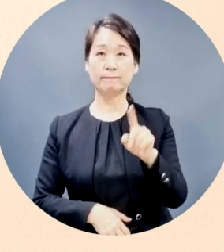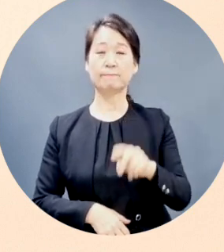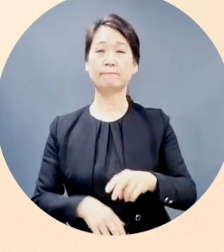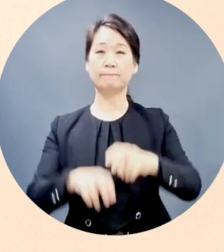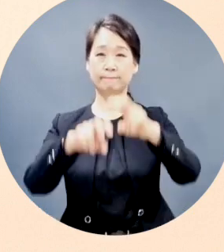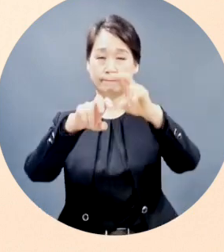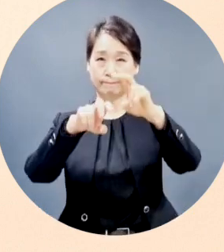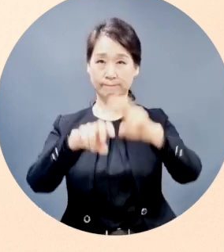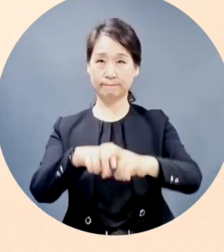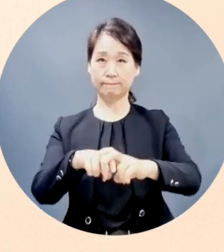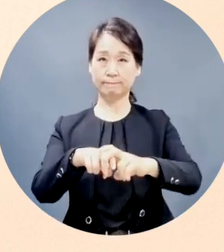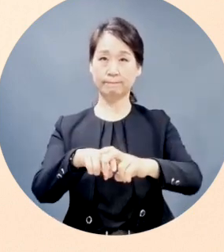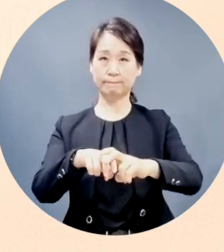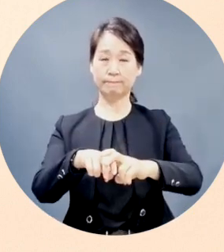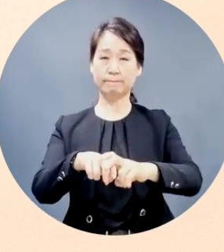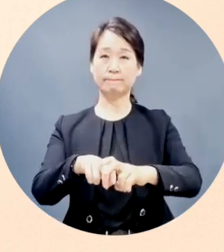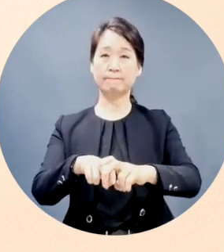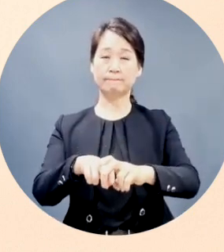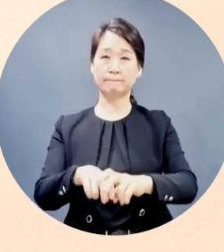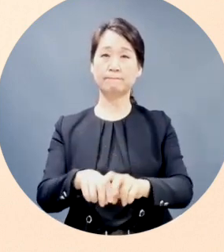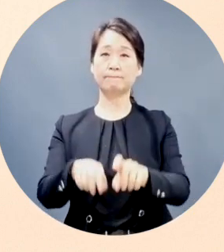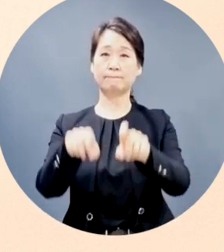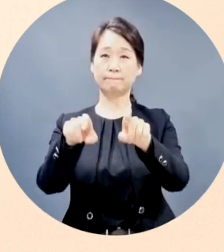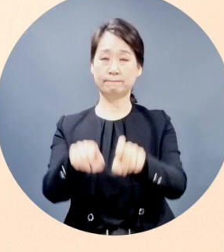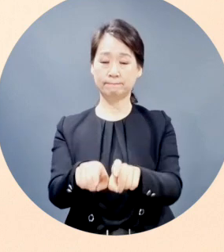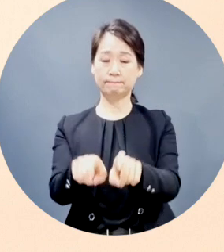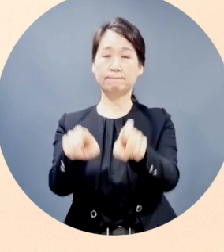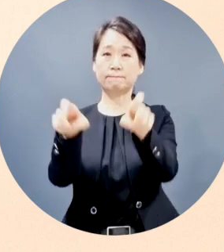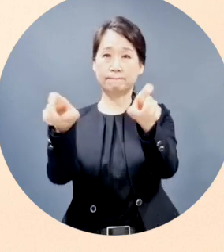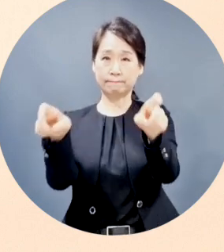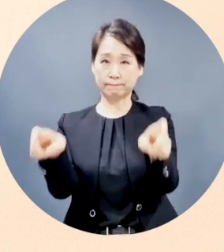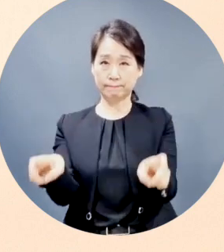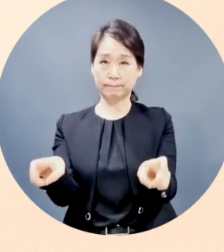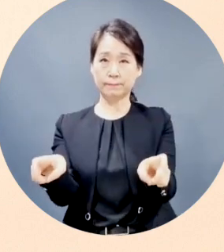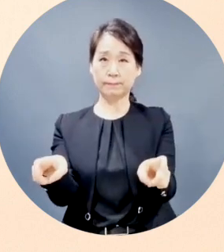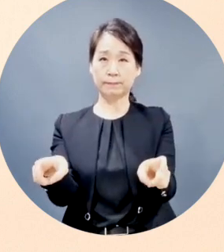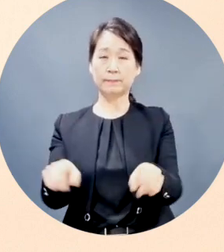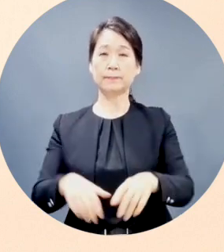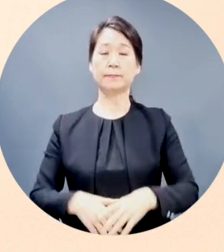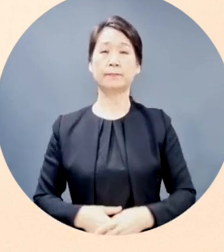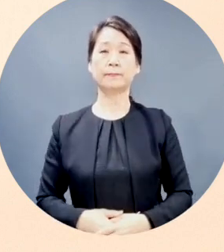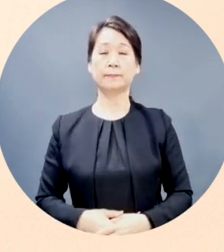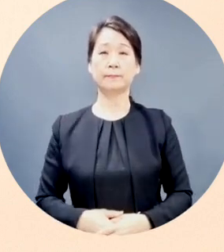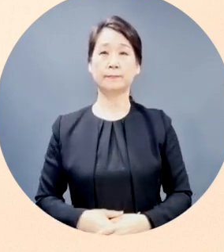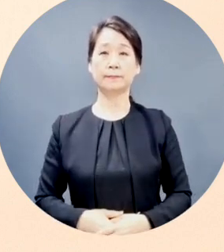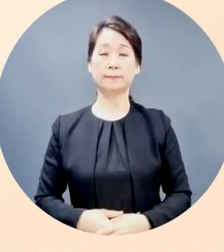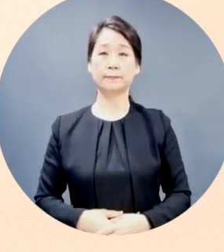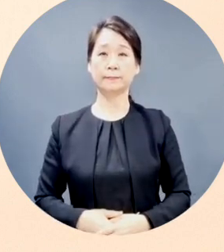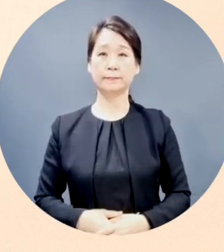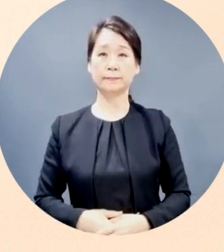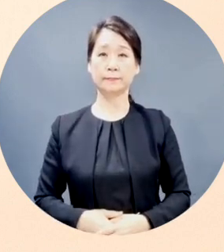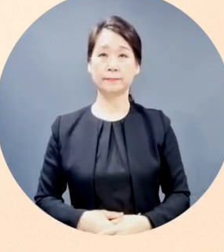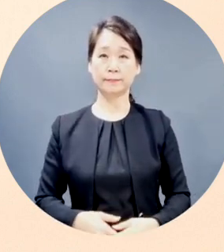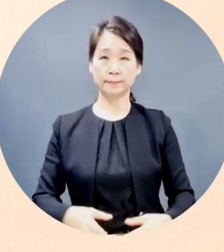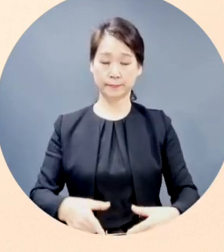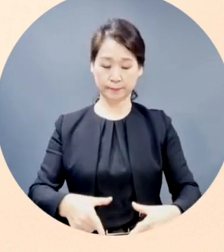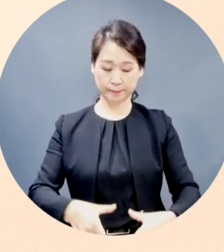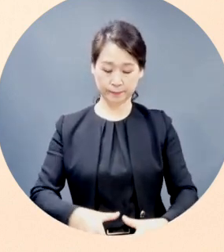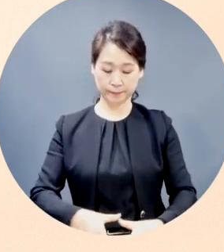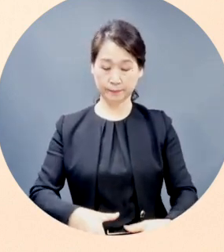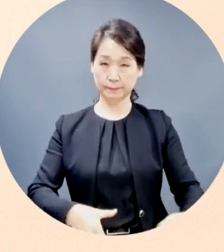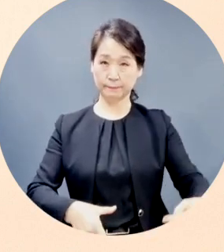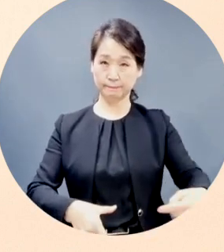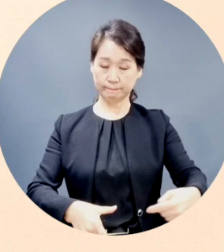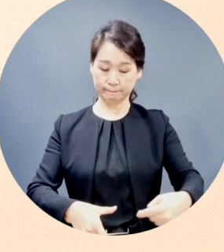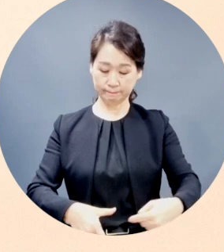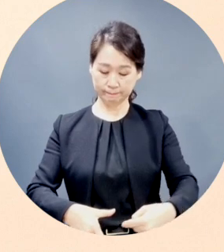먼저 검사를 할 수 있는 진료 의자에 누워서 무릎을 굽히고 허벅지를 벌린 자세를 취합니다. 그런 다음